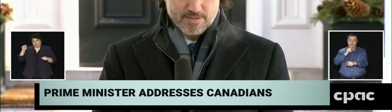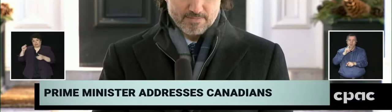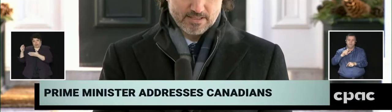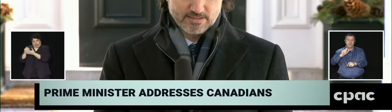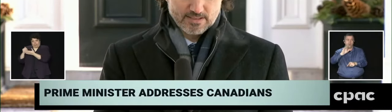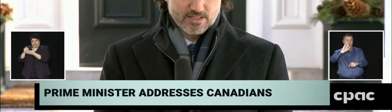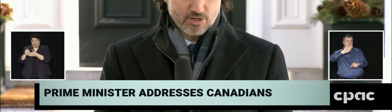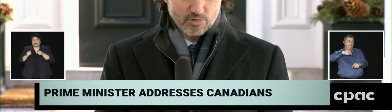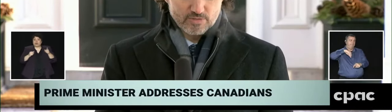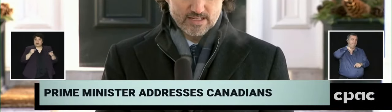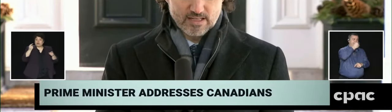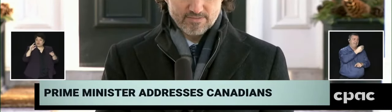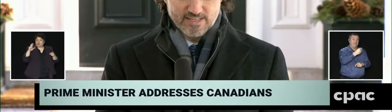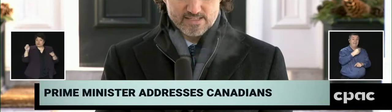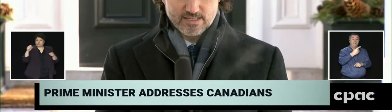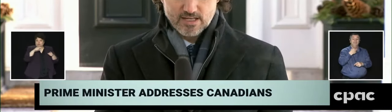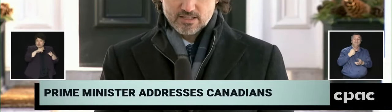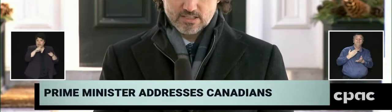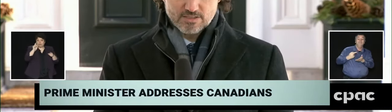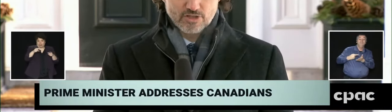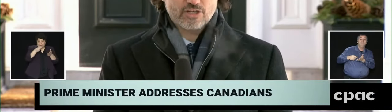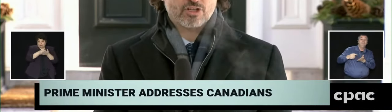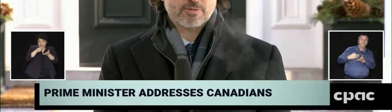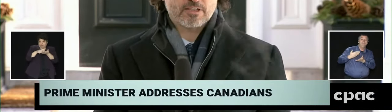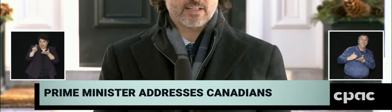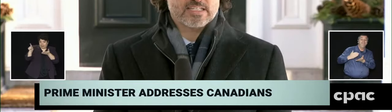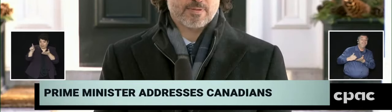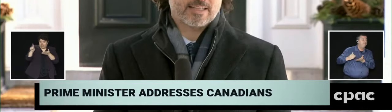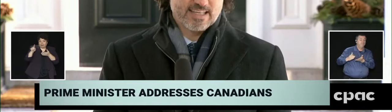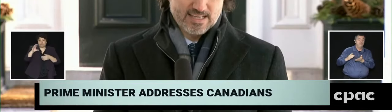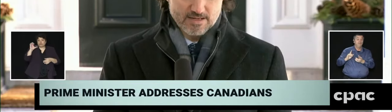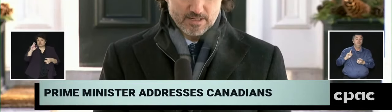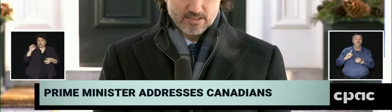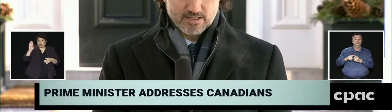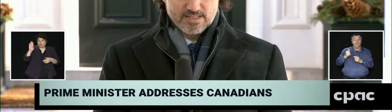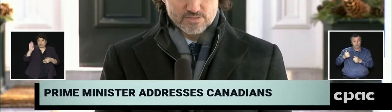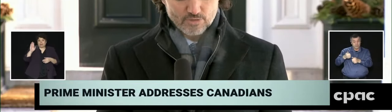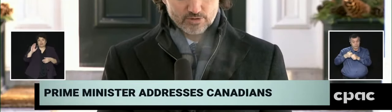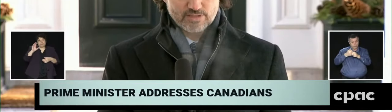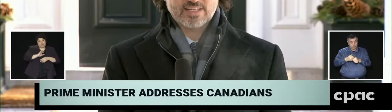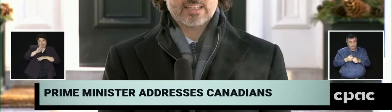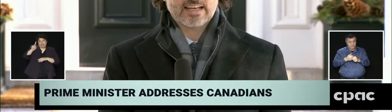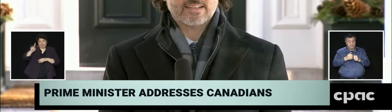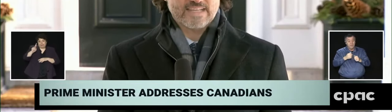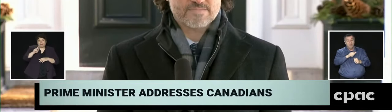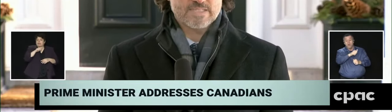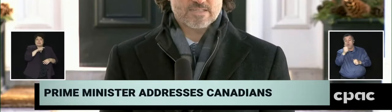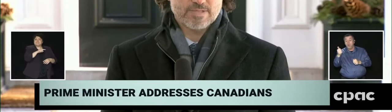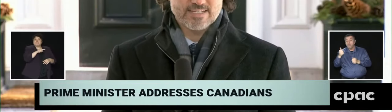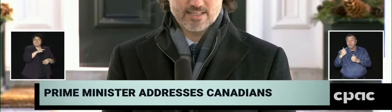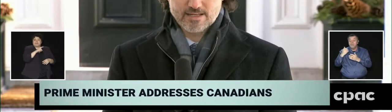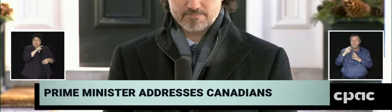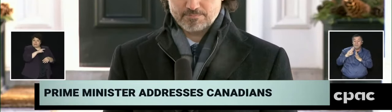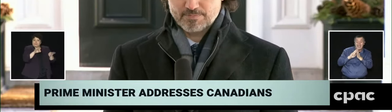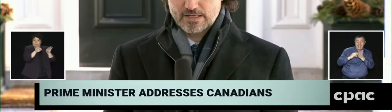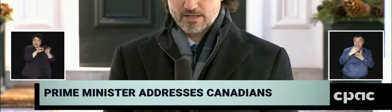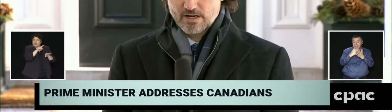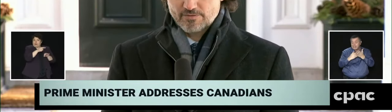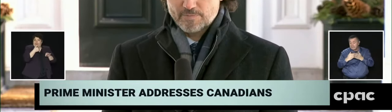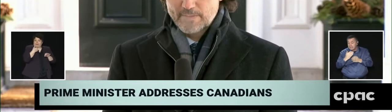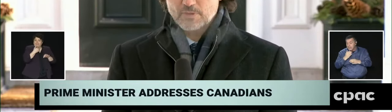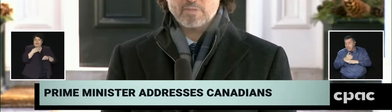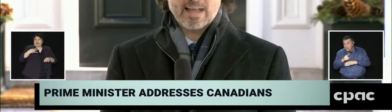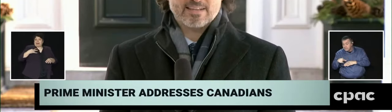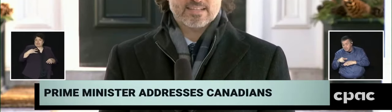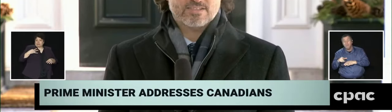retourner les paiements qui leur ont été versés tant que leur demande respecte également les autres critères d'admissibilité.